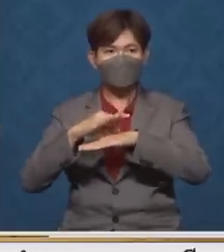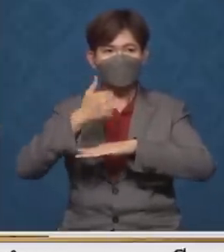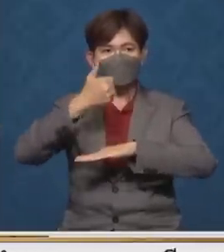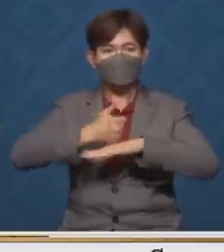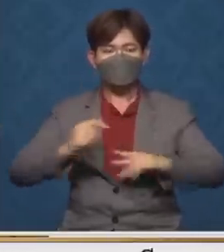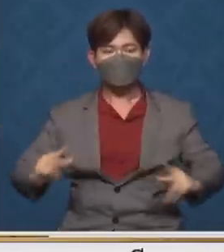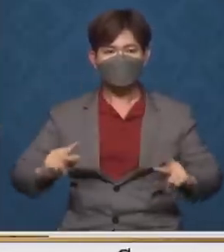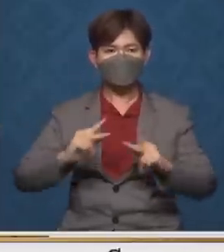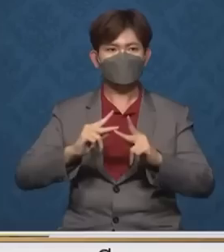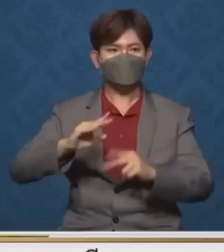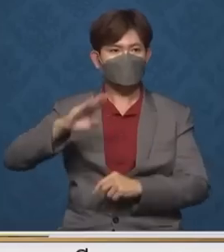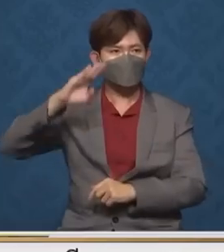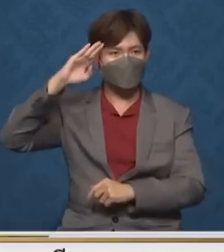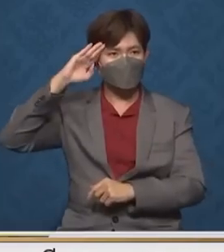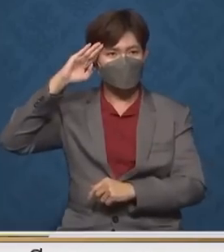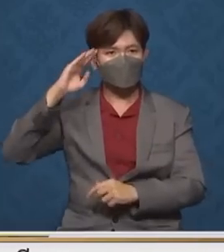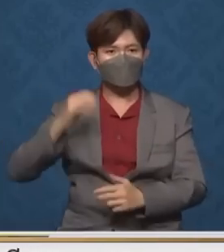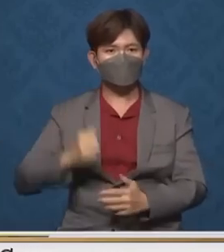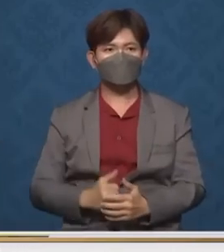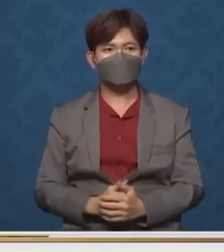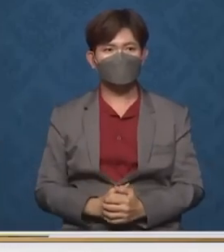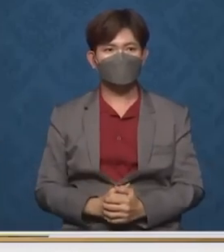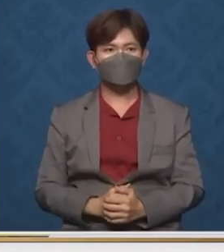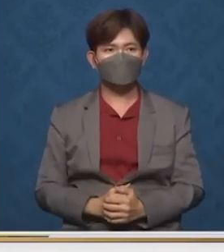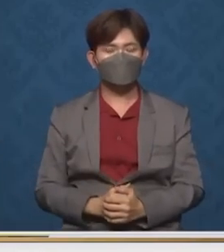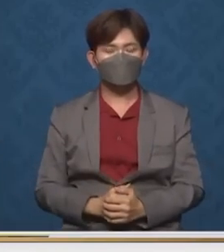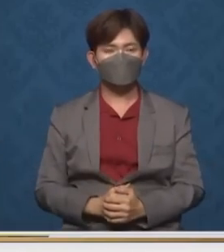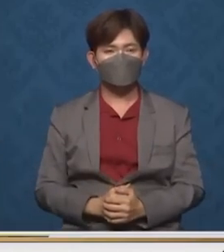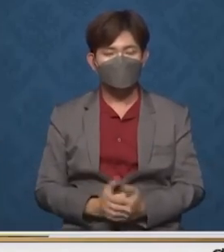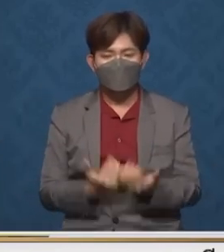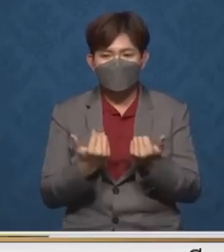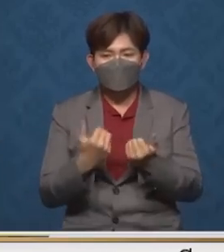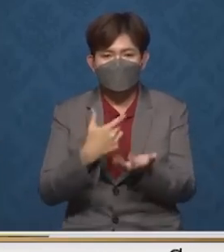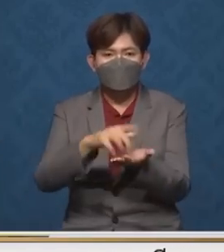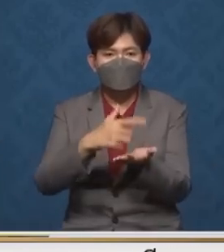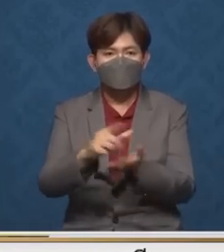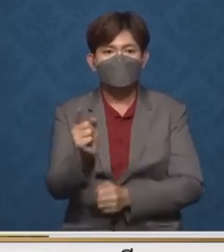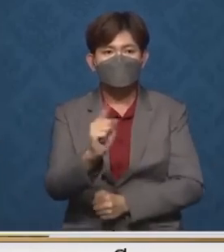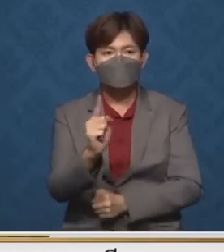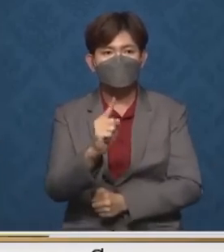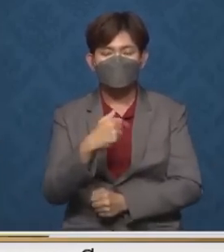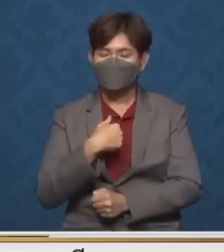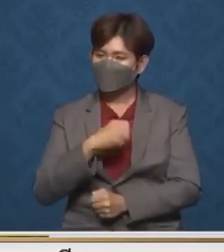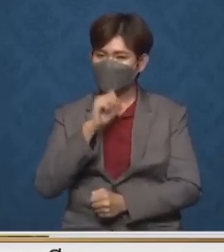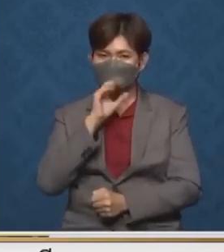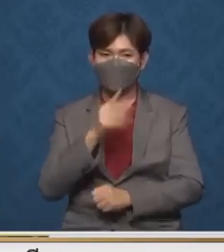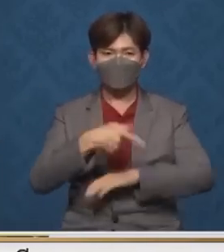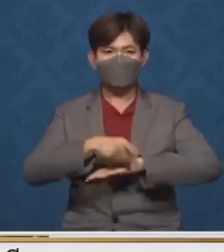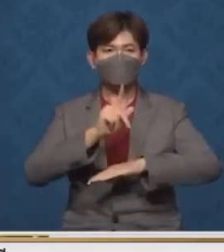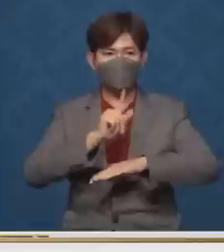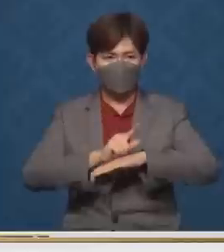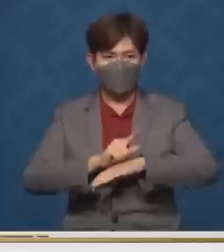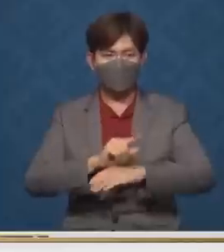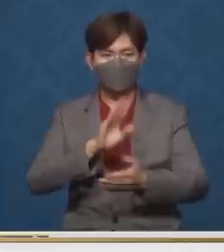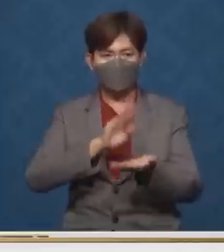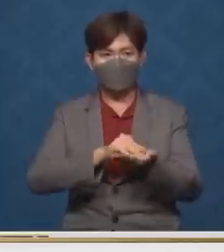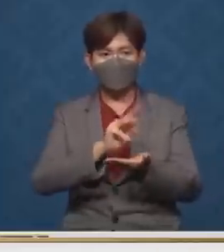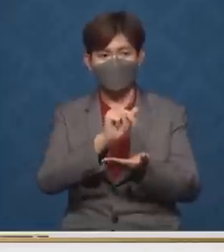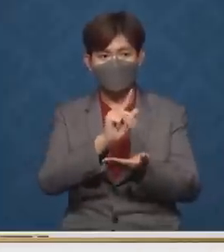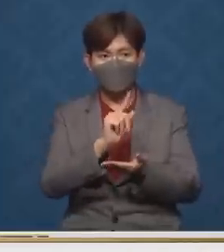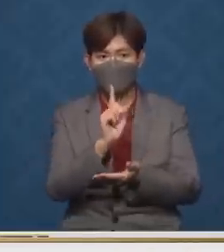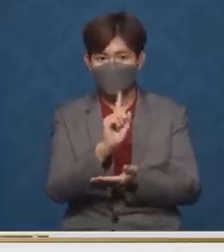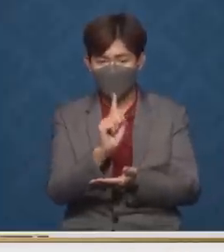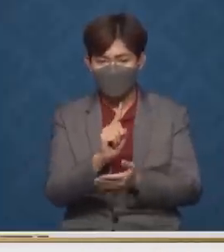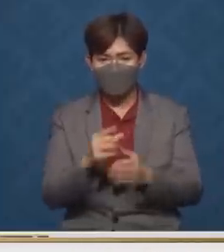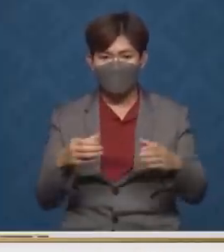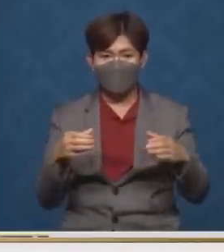วาการกระส่วงกราหยมเหตุการณต่ ๆที่ผมกลาวมานั้นผมยืนยักัธรธารณอีครั้งวเป็นข้อมูลจากคนใก